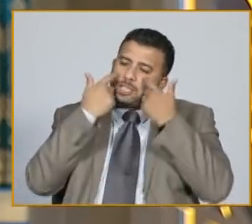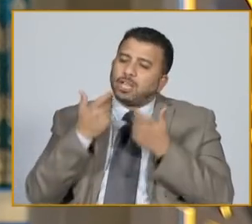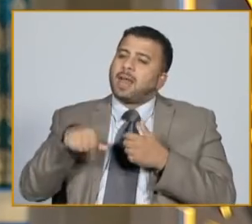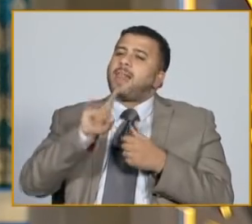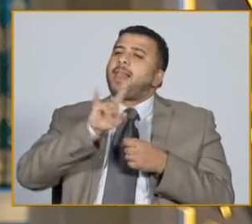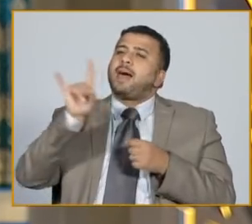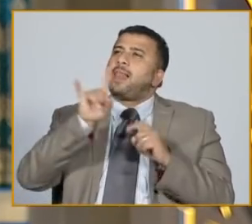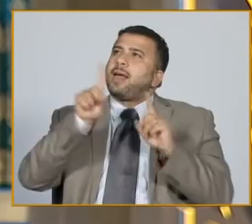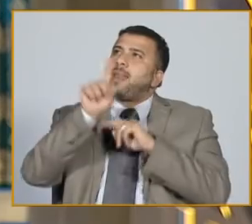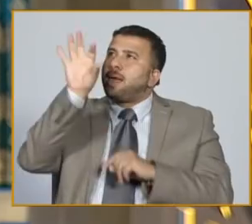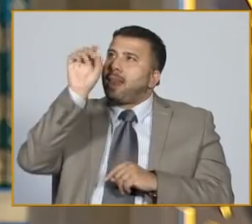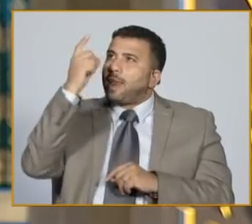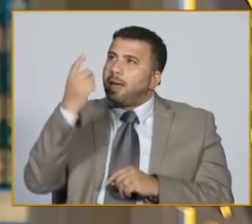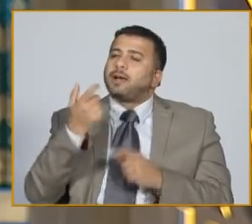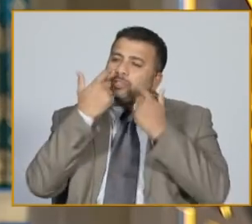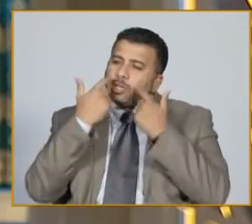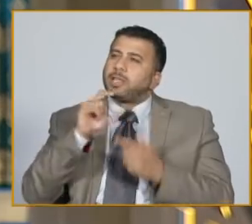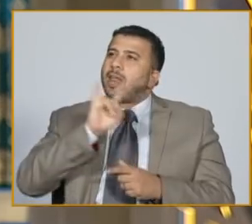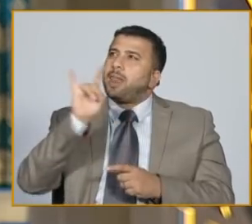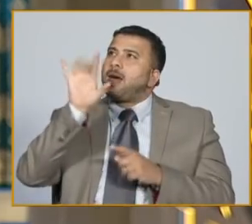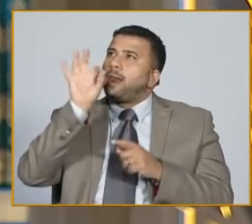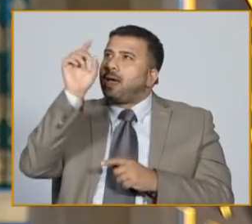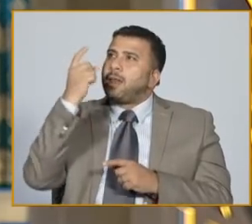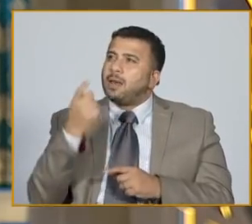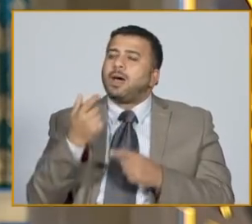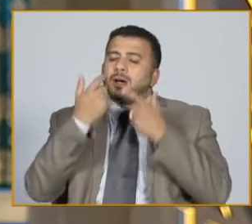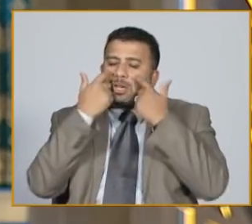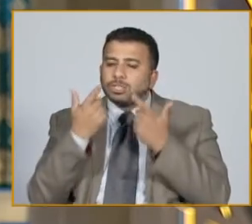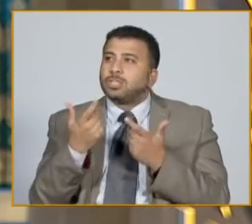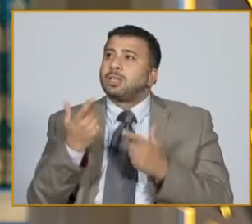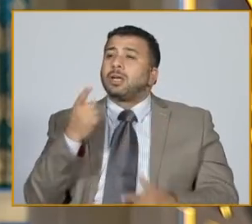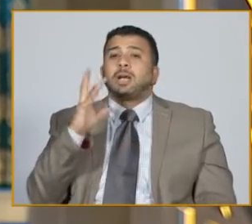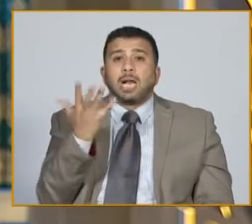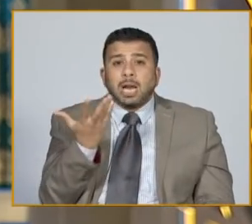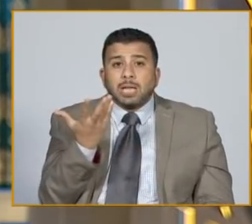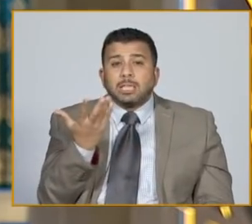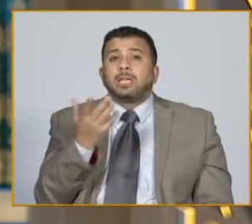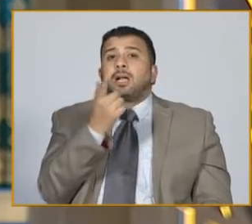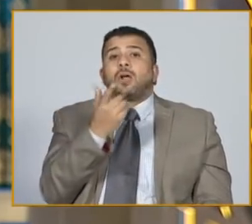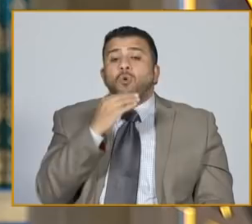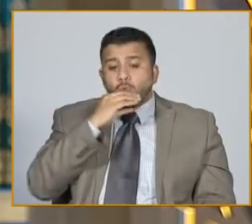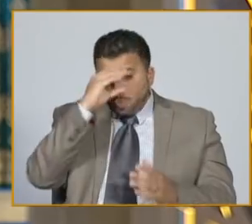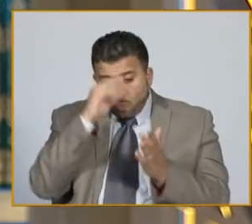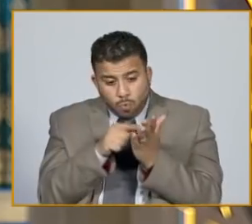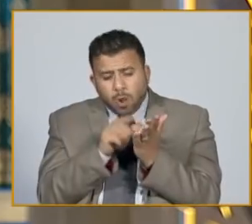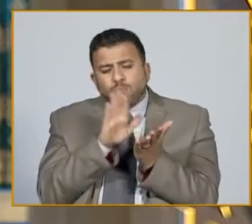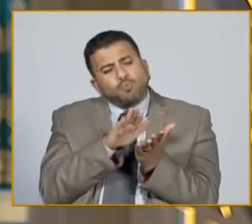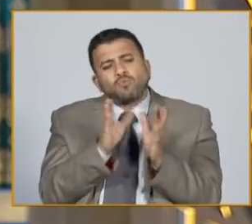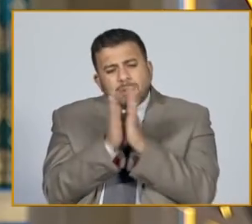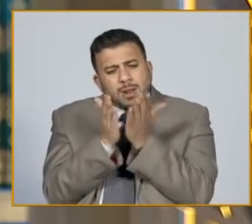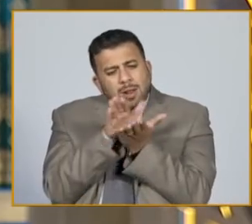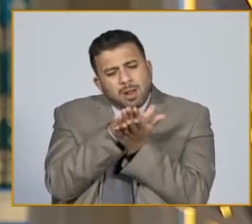ولتحصل المصالح كلها. لماذا؟ لأن قراءة القرآن ما تفوت وإنما تتدارك، فإذا خلص المؤذن وجبت